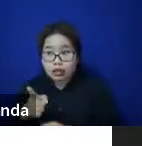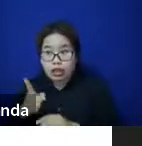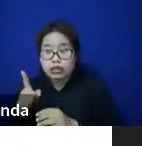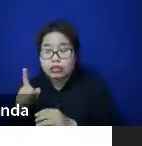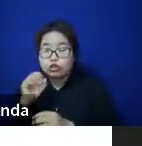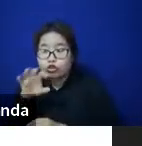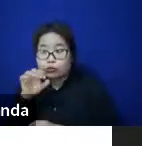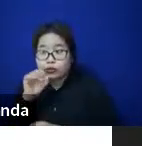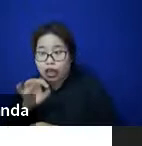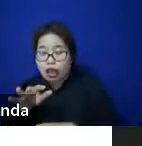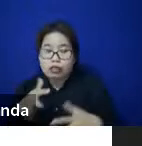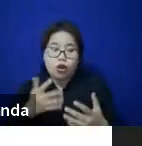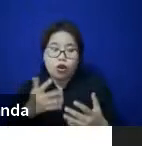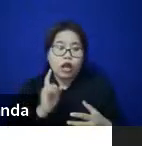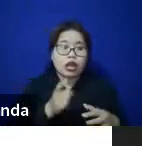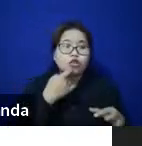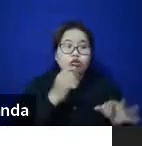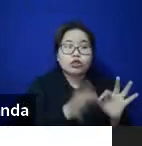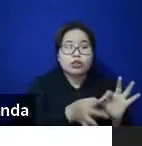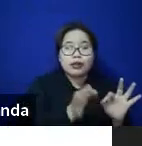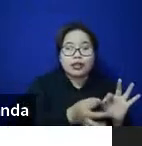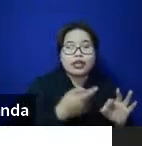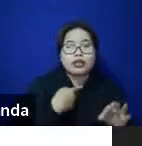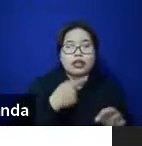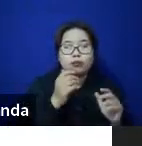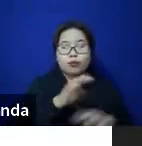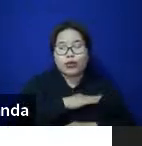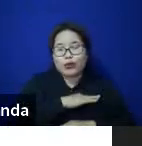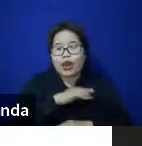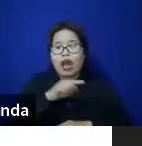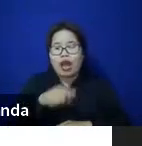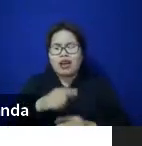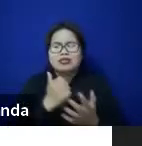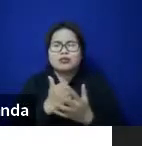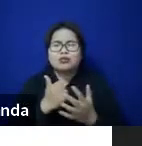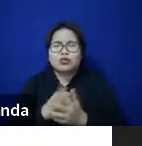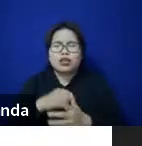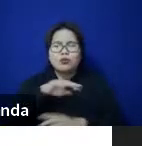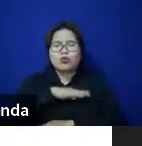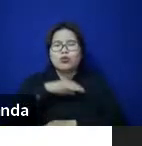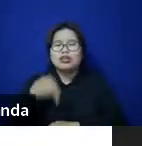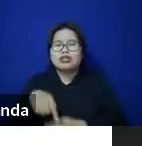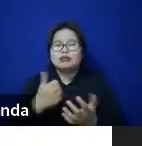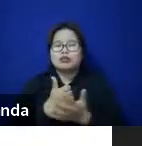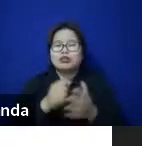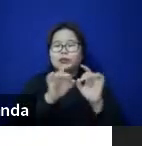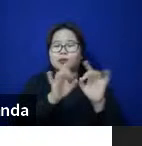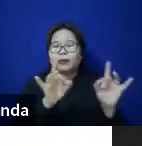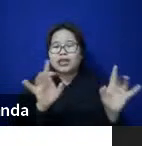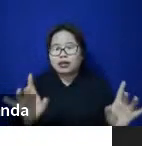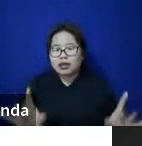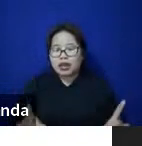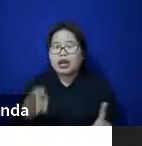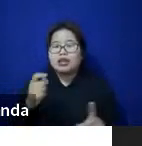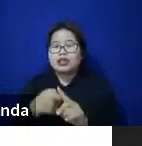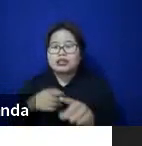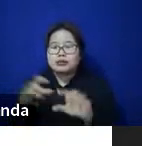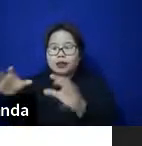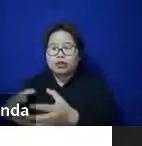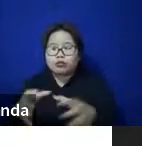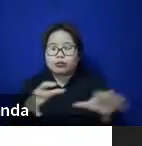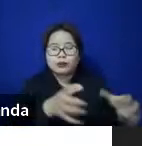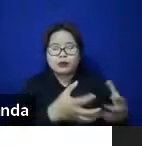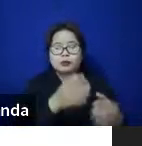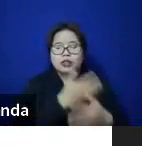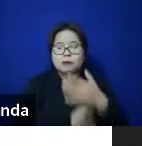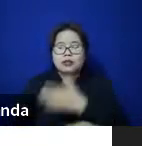cuma juru bicara isyarat yang kita butuhkan? Tentunya kebutuhan-kebutuhan ini akan sangat berbeda-beda di spektrum disabilitas yang ada